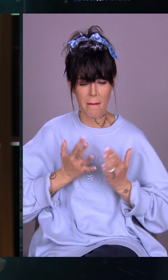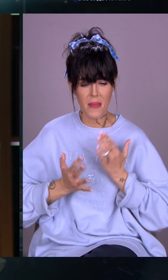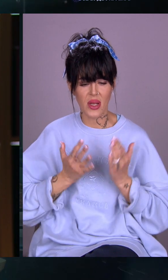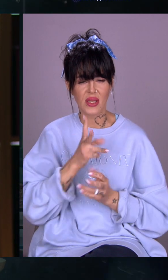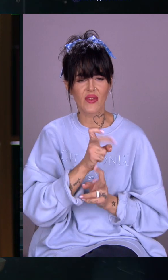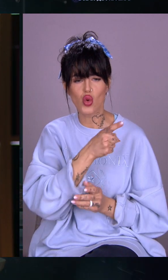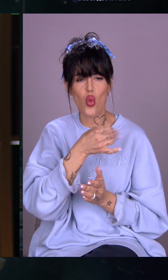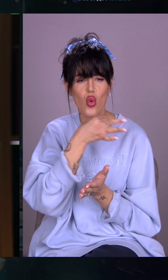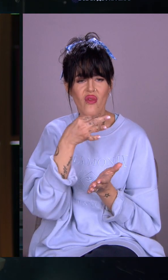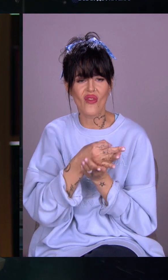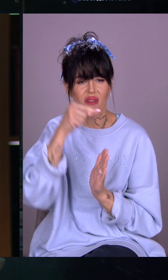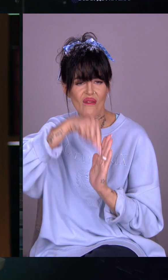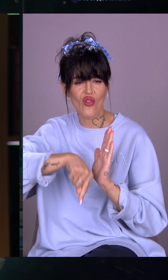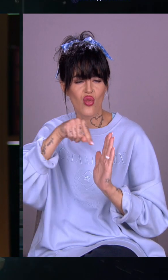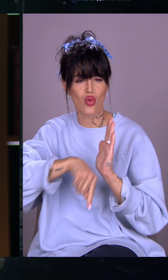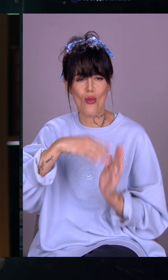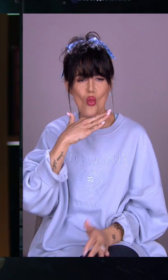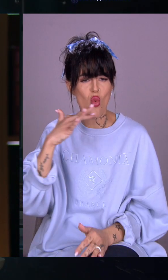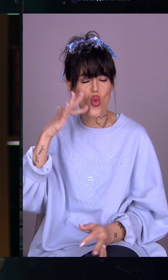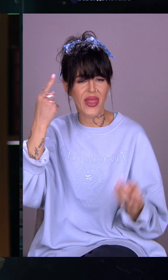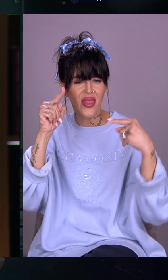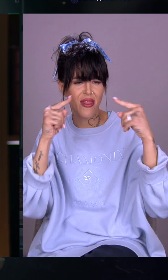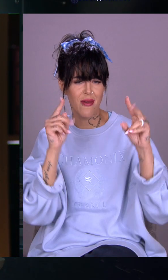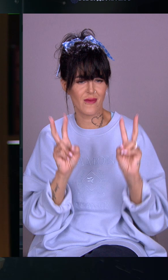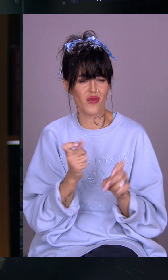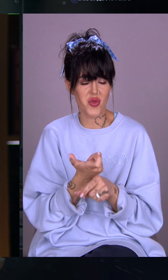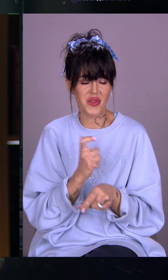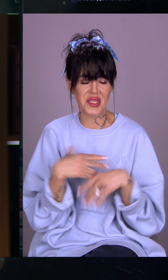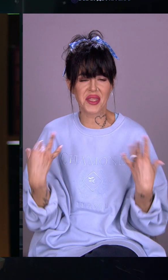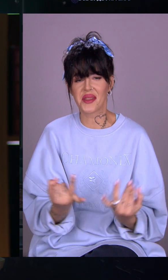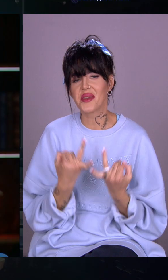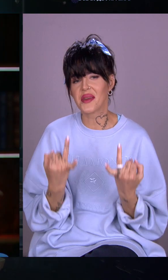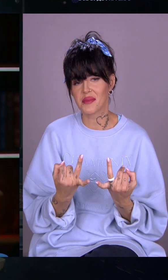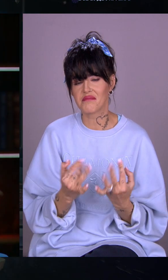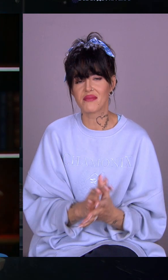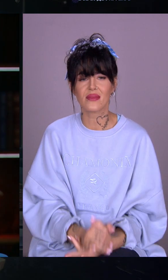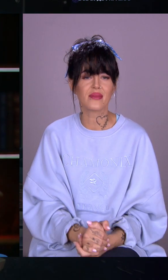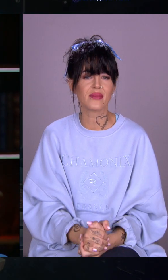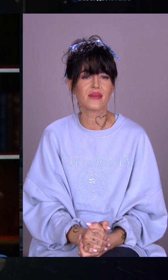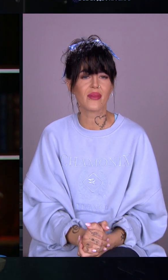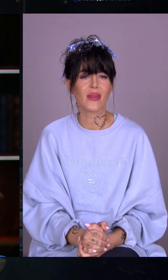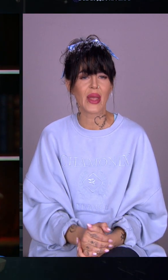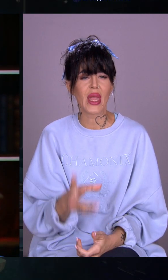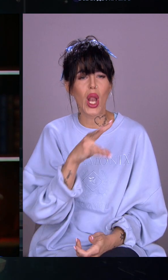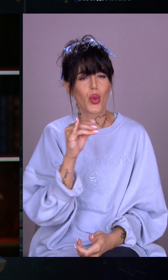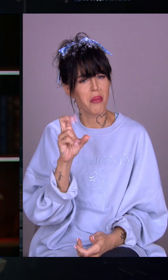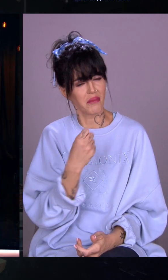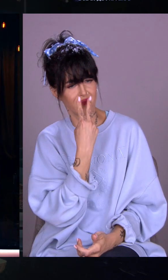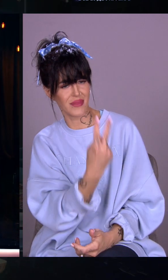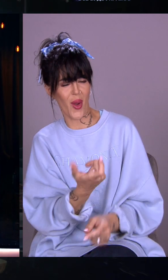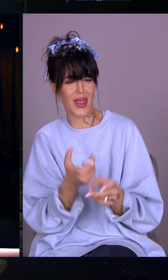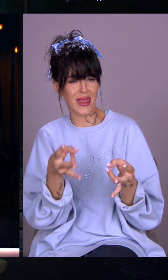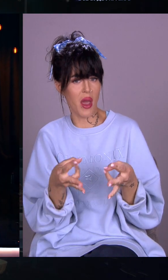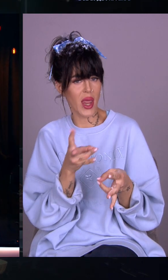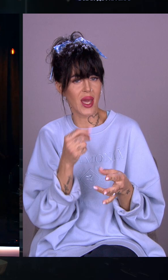який несеться на величезній швидкості серед монстрів, які не хочуть рухати цю систему. Любов, ну так не скажеш. Ну... Добре, що